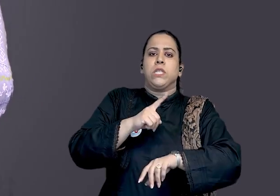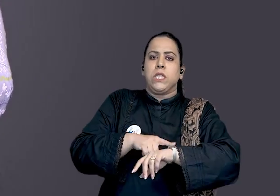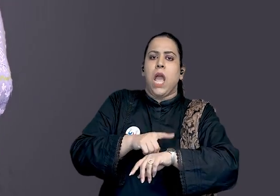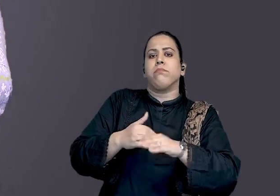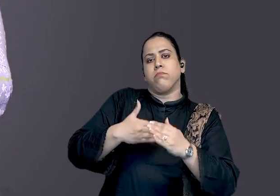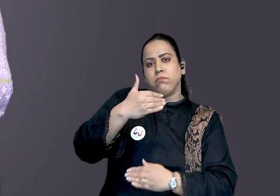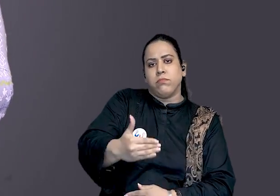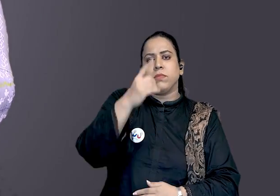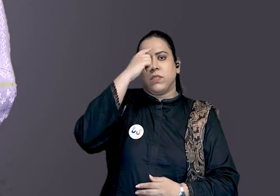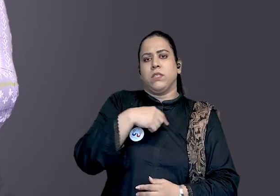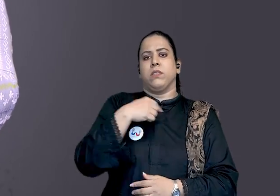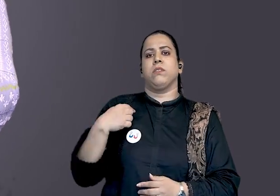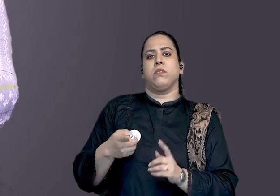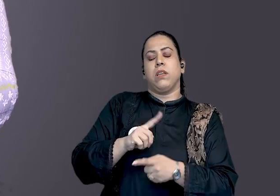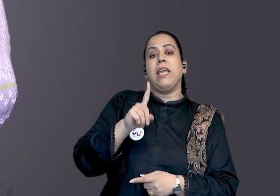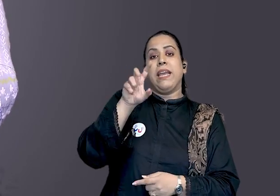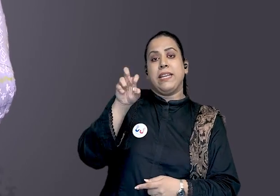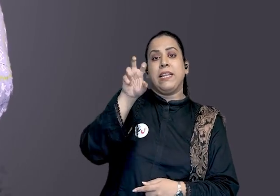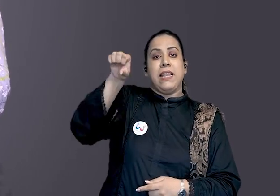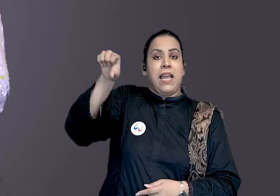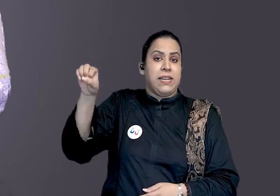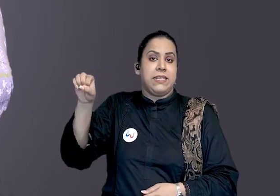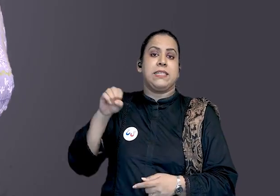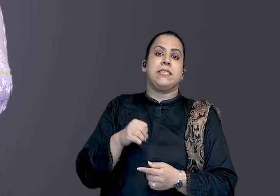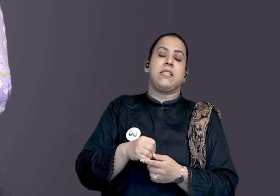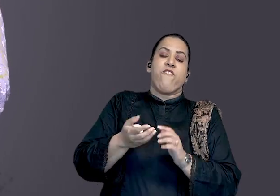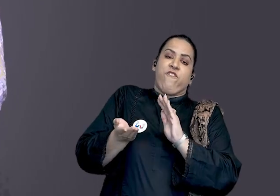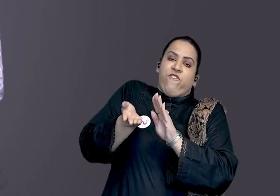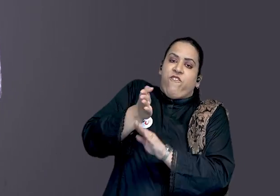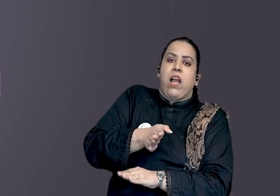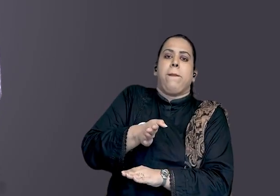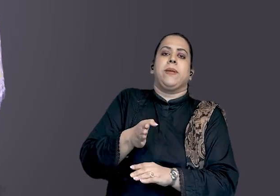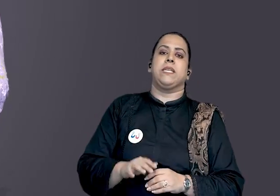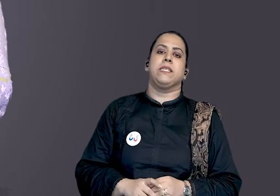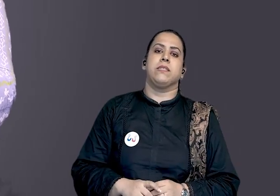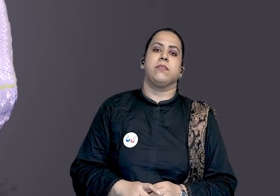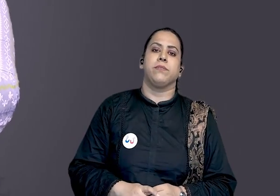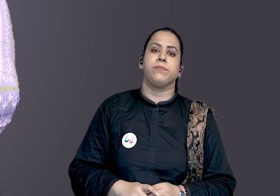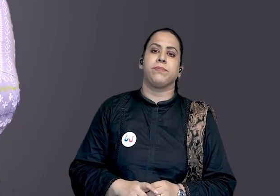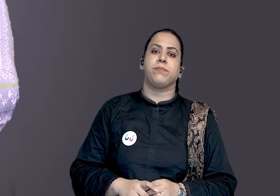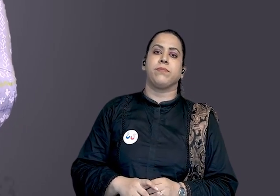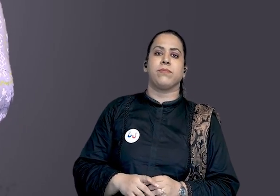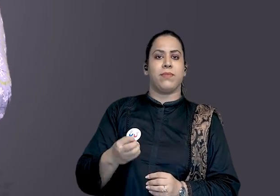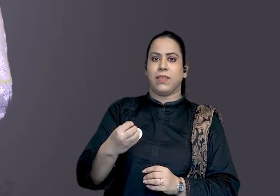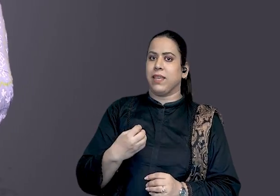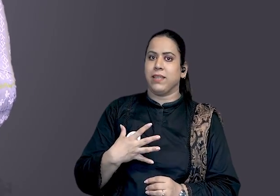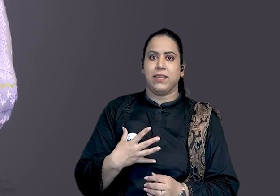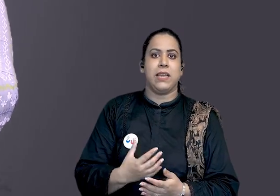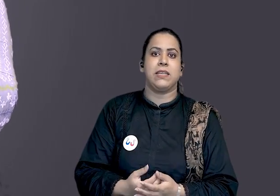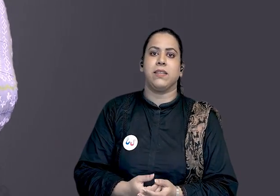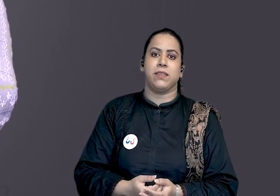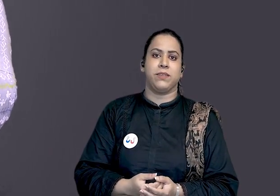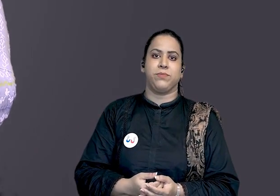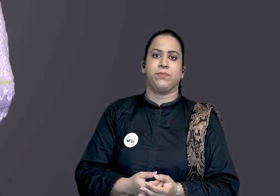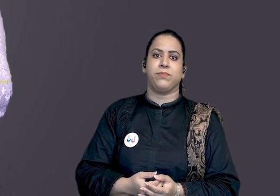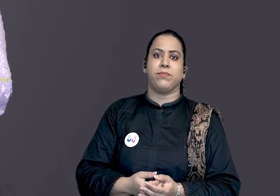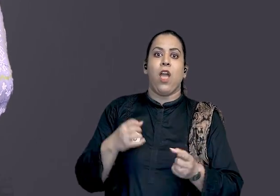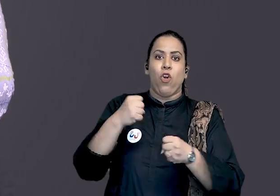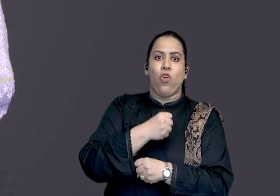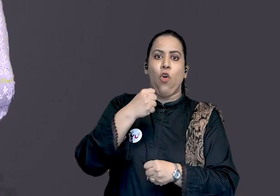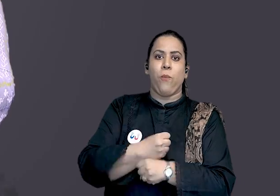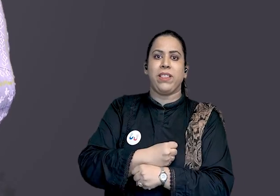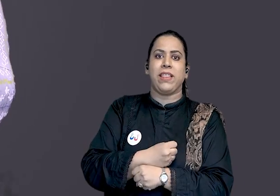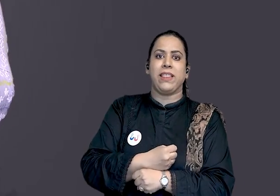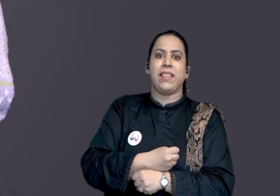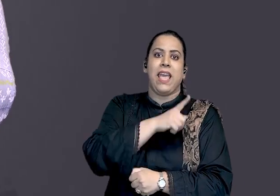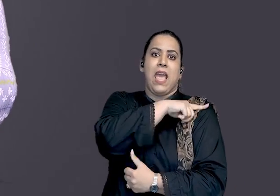پھر 1890s میں اس بلڈنگ کو واپس دے دیا جاتا ہے حکومت برطانیہ کو،